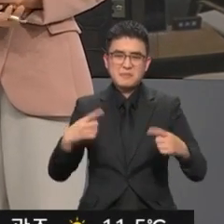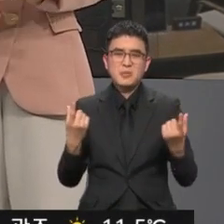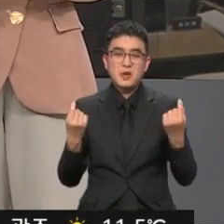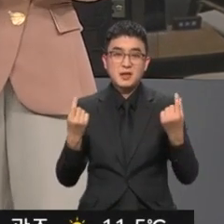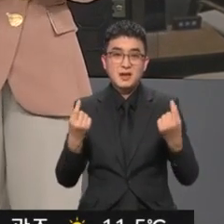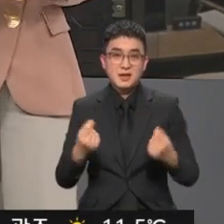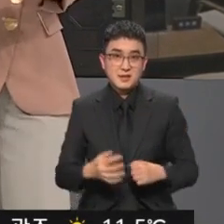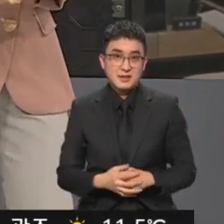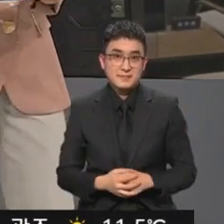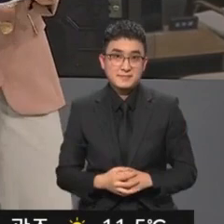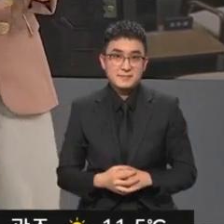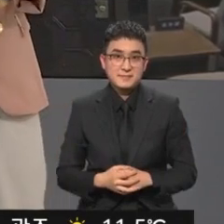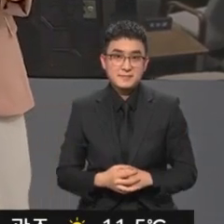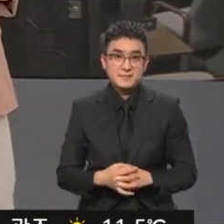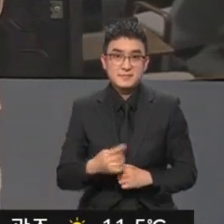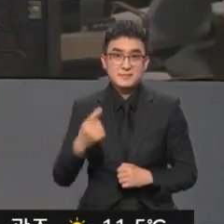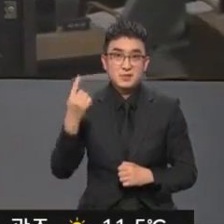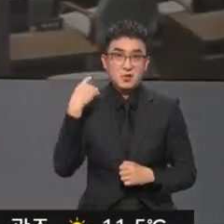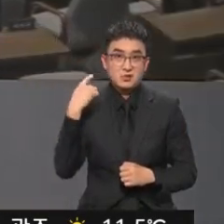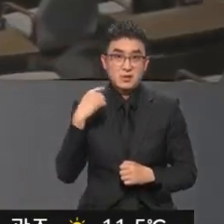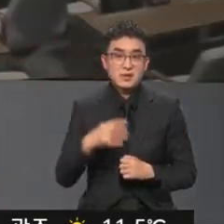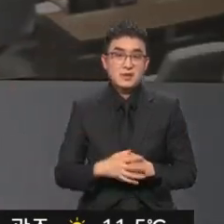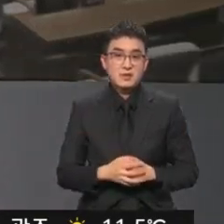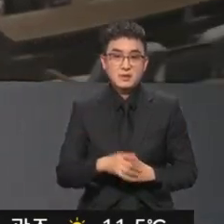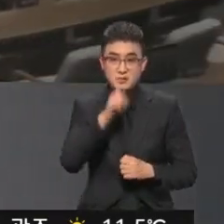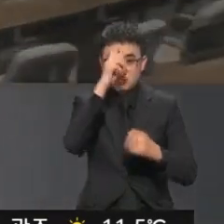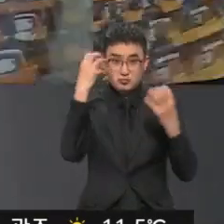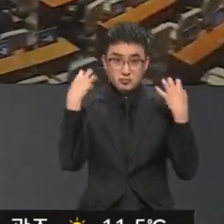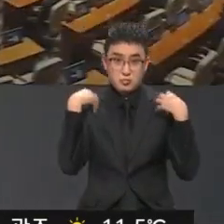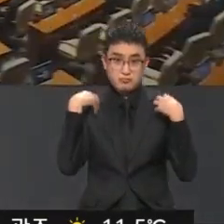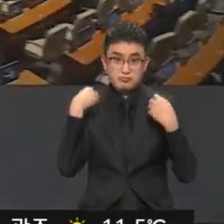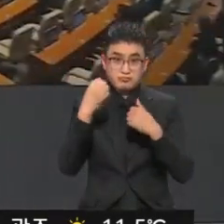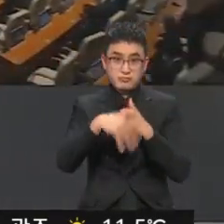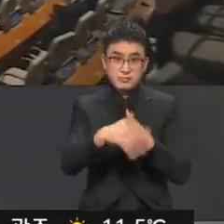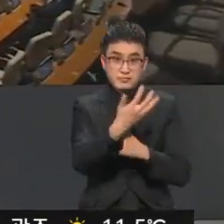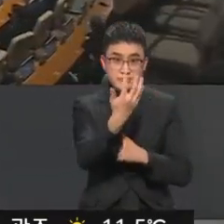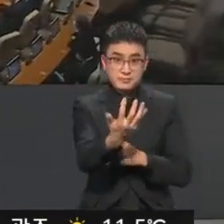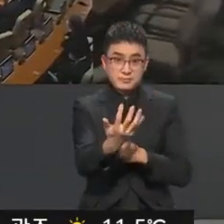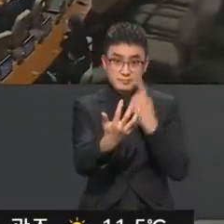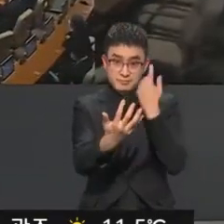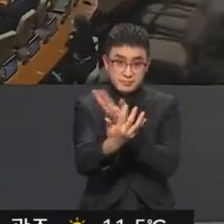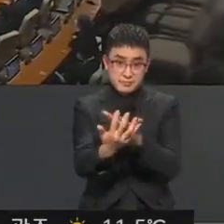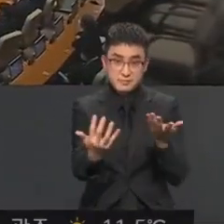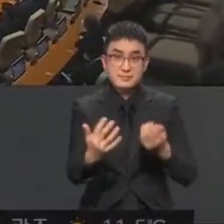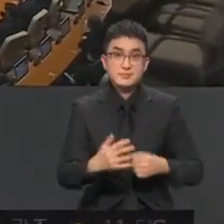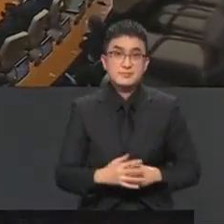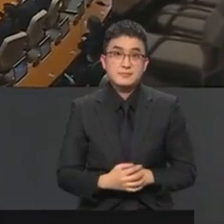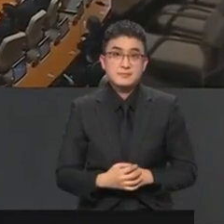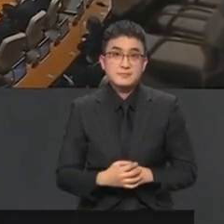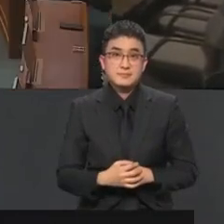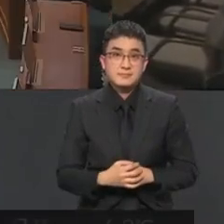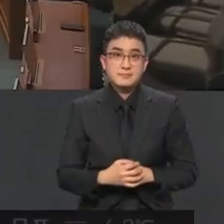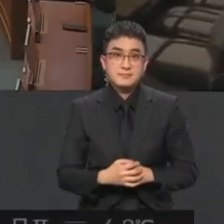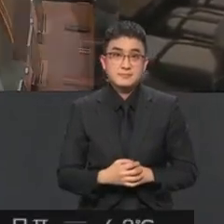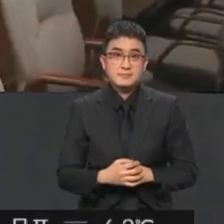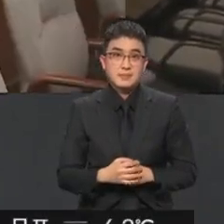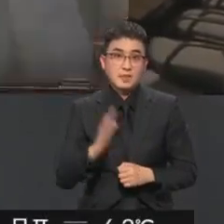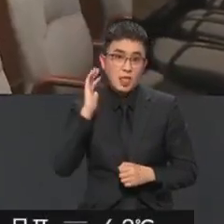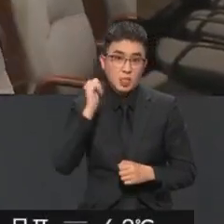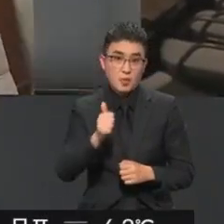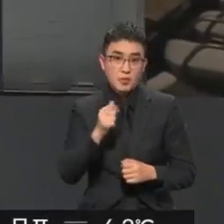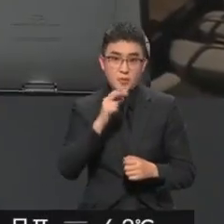비판했습니다. 다시 어제 대정부 질문 첫날 얘기로 돌아가 보면요. 총리부터 대통령 측근 실세 장관들이